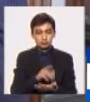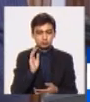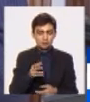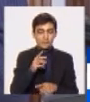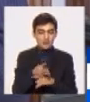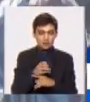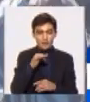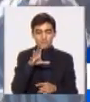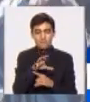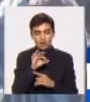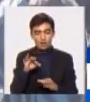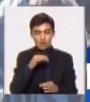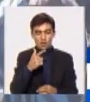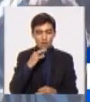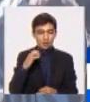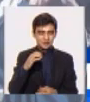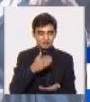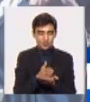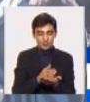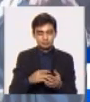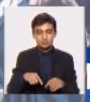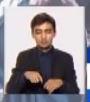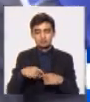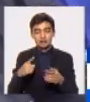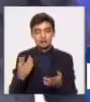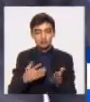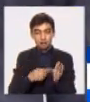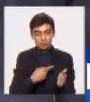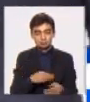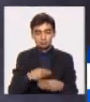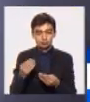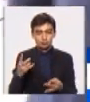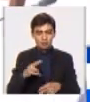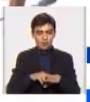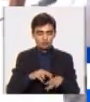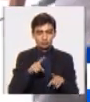и фотоматериалы госорганам по требованию. Полицейских интересовали их полномочия.